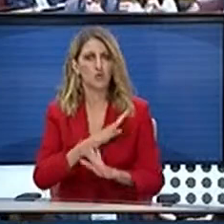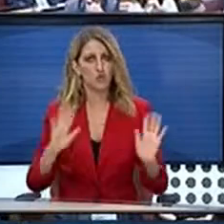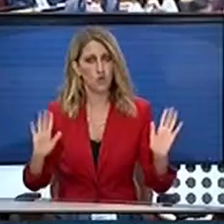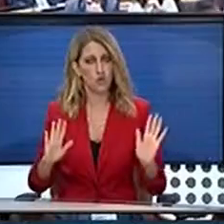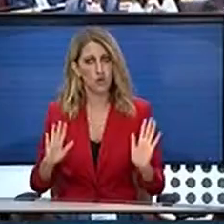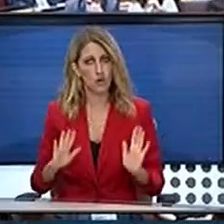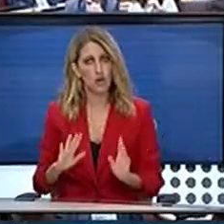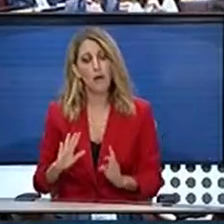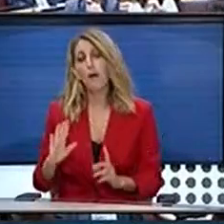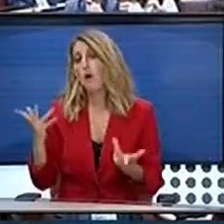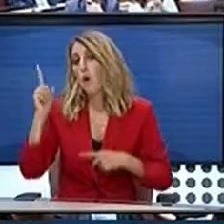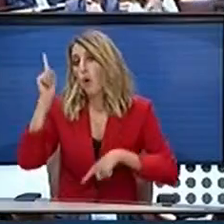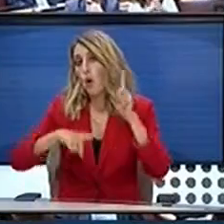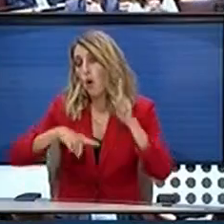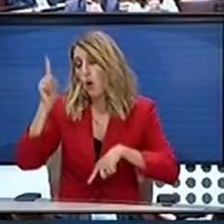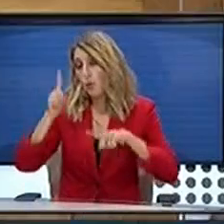Αν πιστεύετε